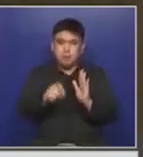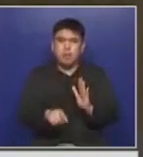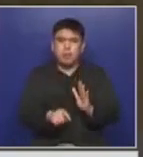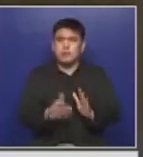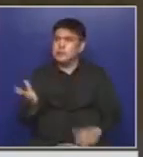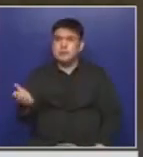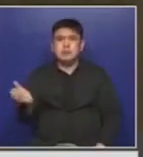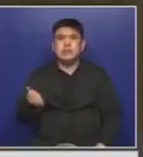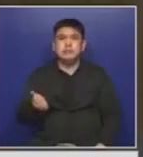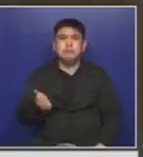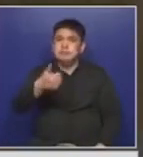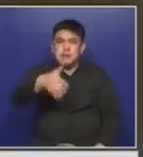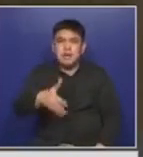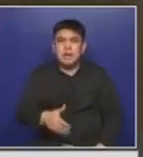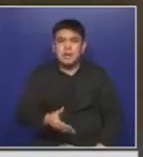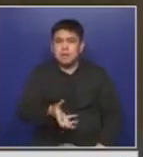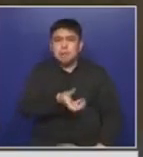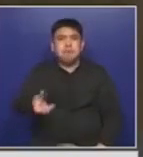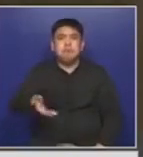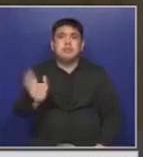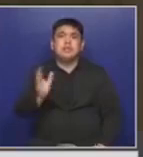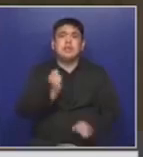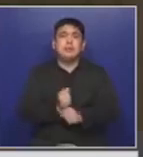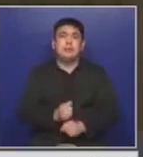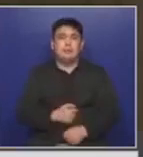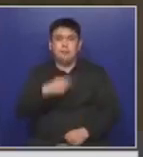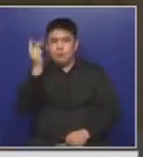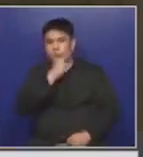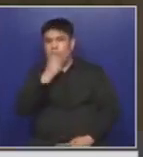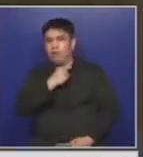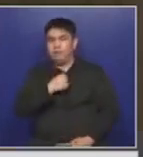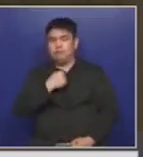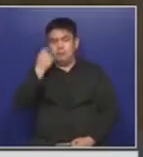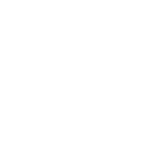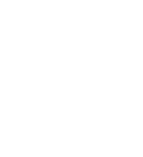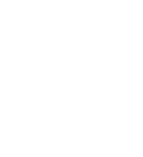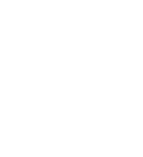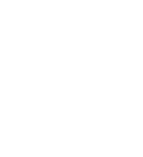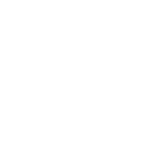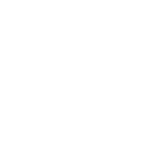จะมายืมจากหน่วยงานใดหน่วยงานหนึ่งแล้วบอกว่าจะไม่คืนเนี่ยผมก็แปลกใจนะครับขอบพระคุณมากครับ